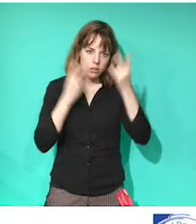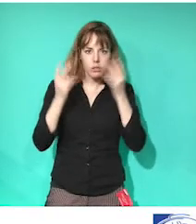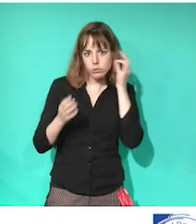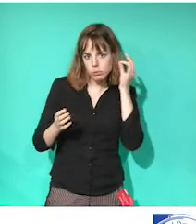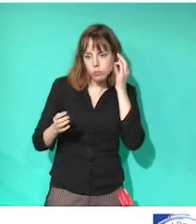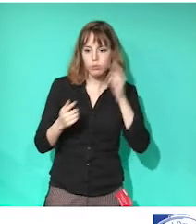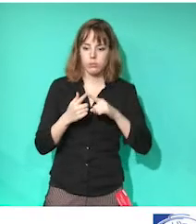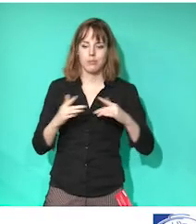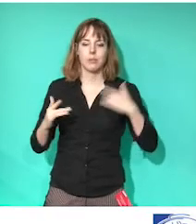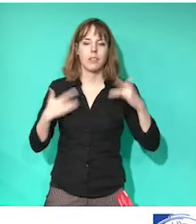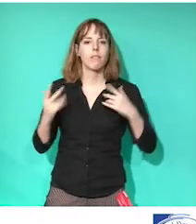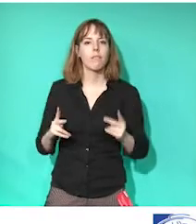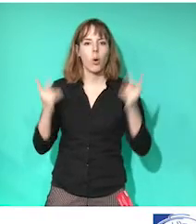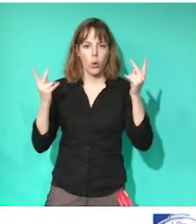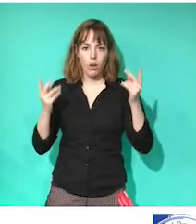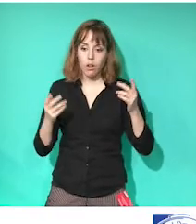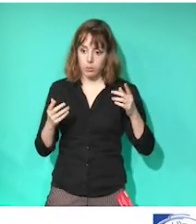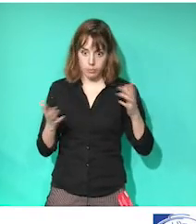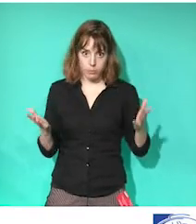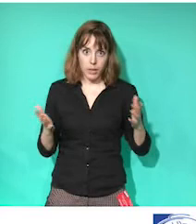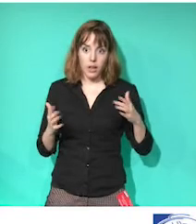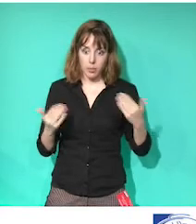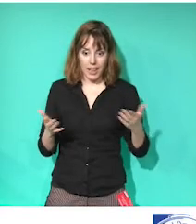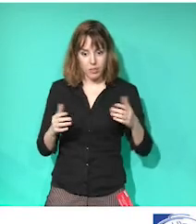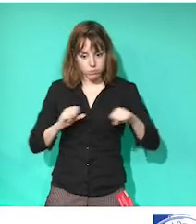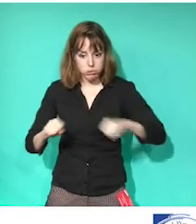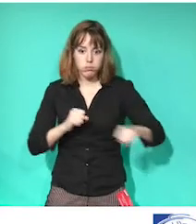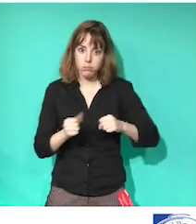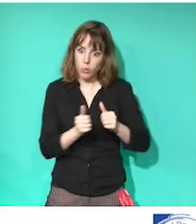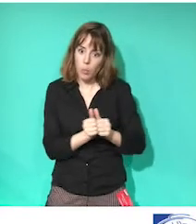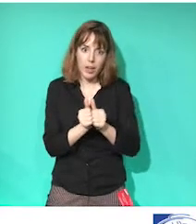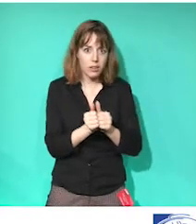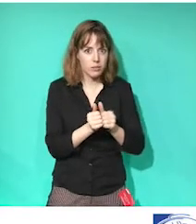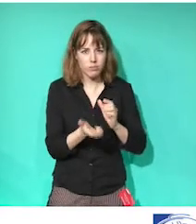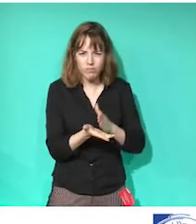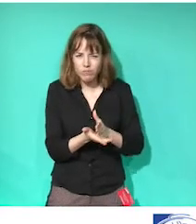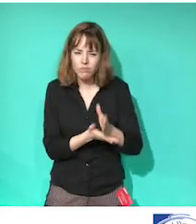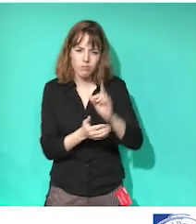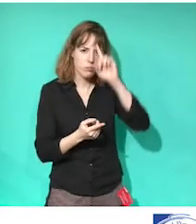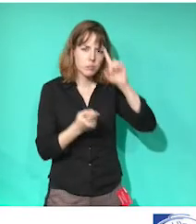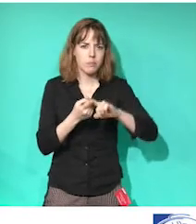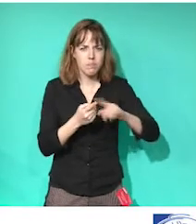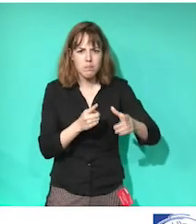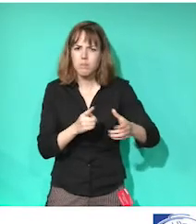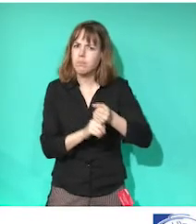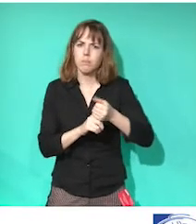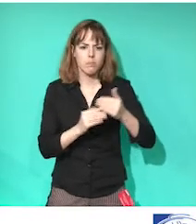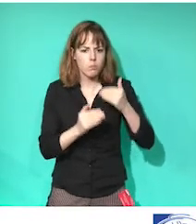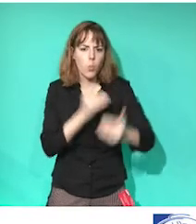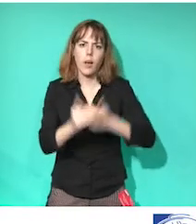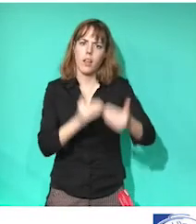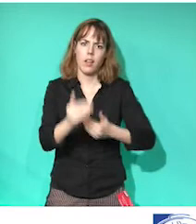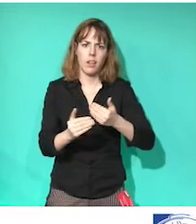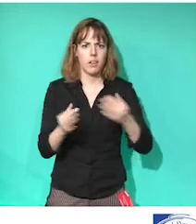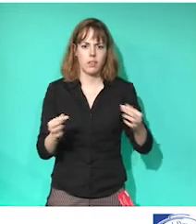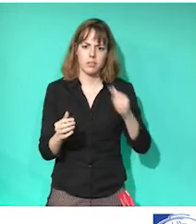vivant et qui permettrait de lancer des actions communes pour qu'enfin progresse la parité dans un domaine qui devrait être exemplaire et